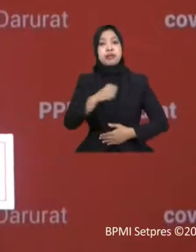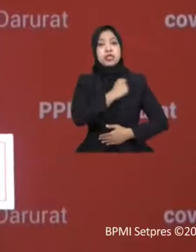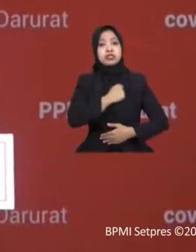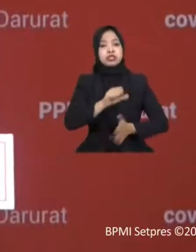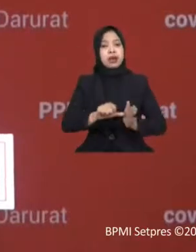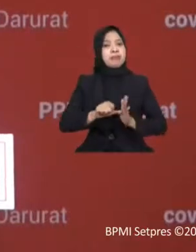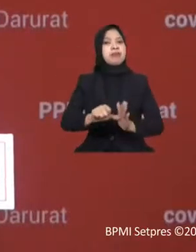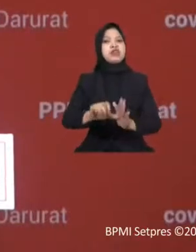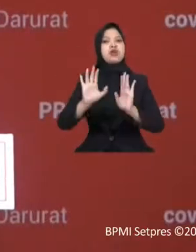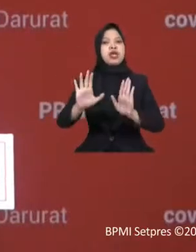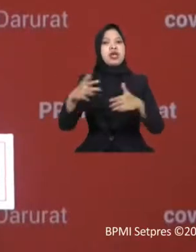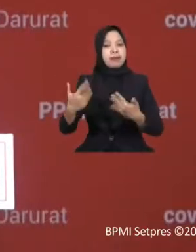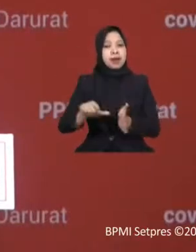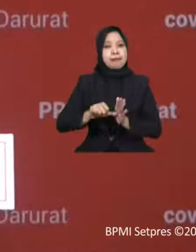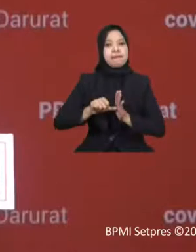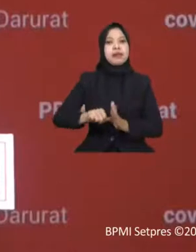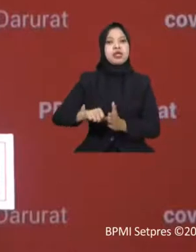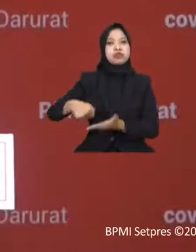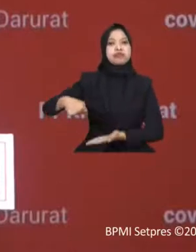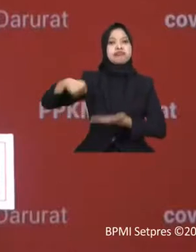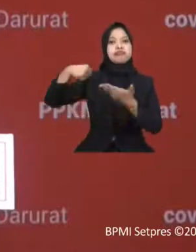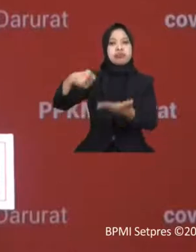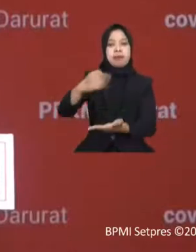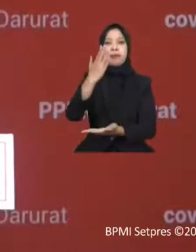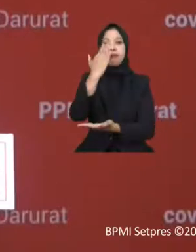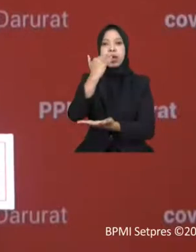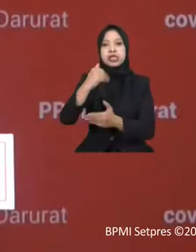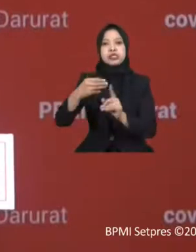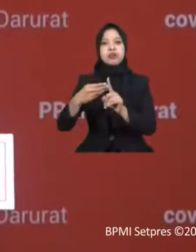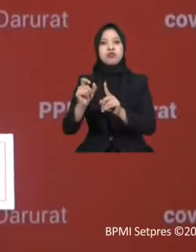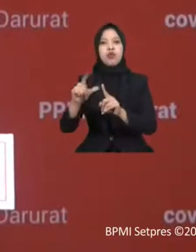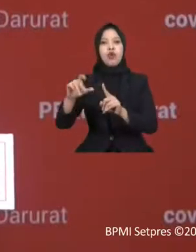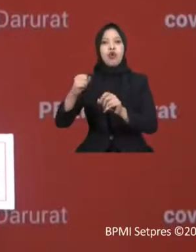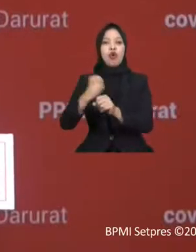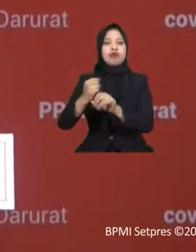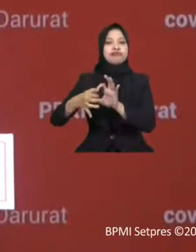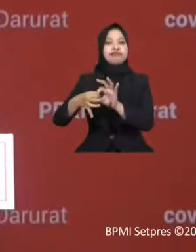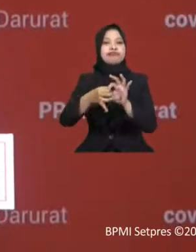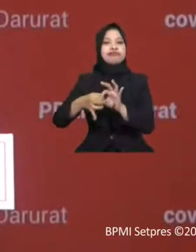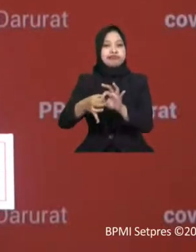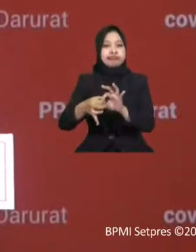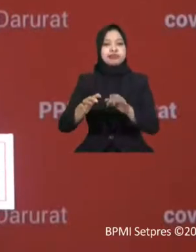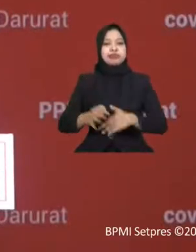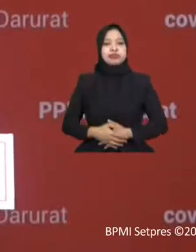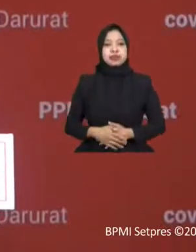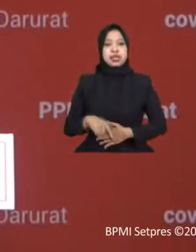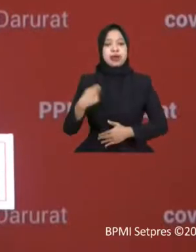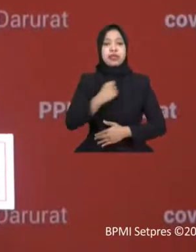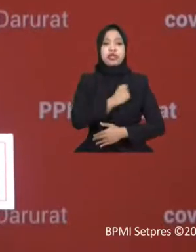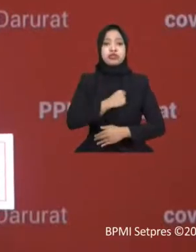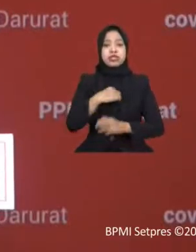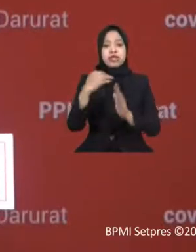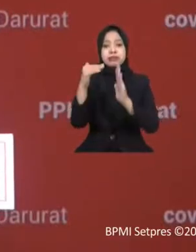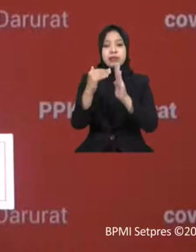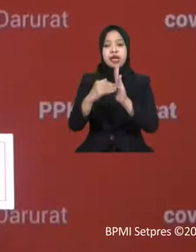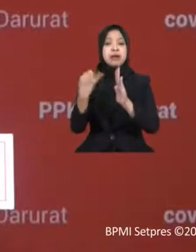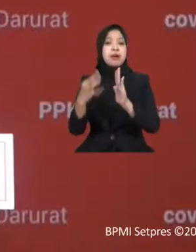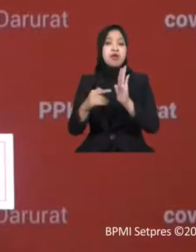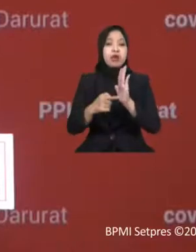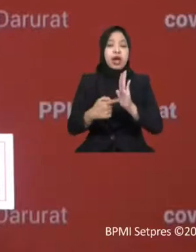menyalurkan bantuan sosial beras melalui Bulog kebijakan terbaru Kemensos adalah